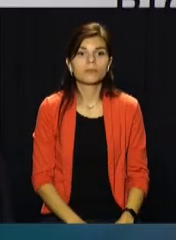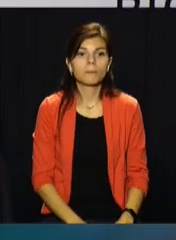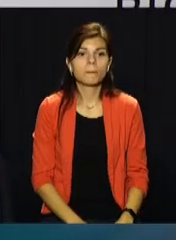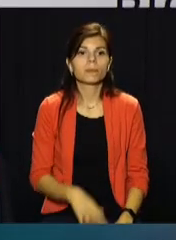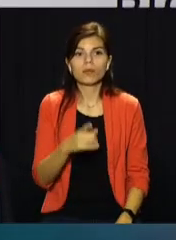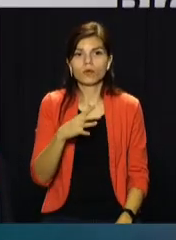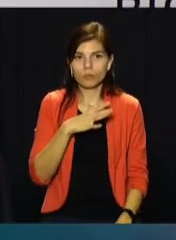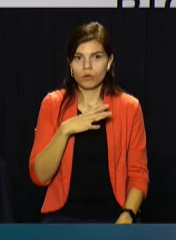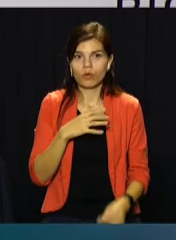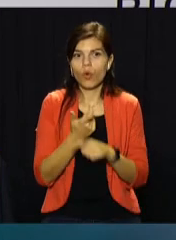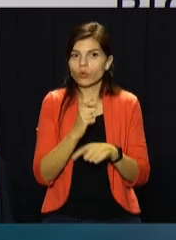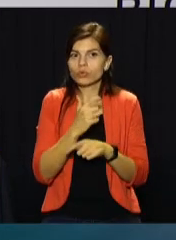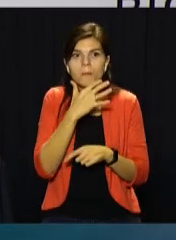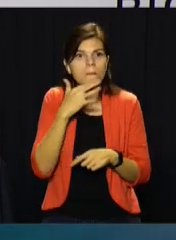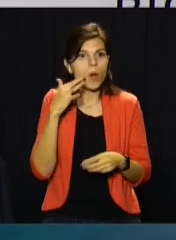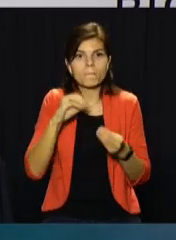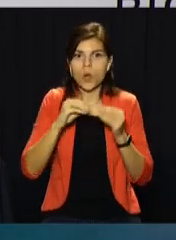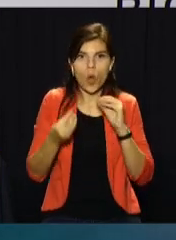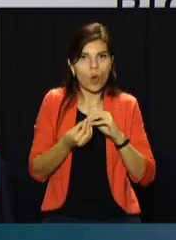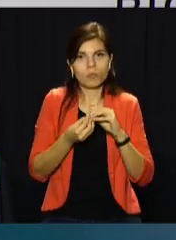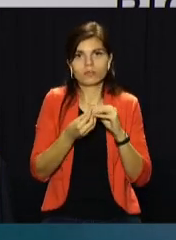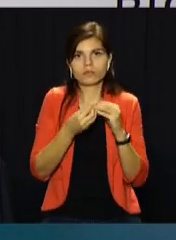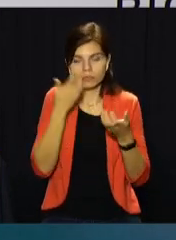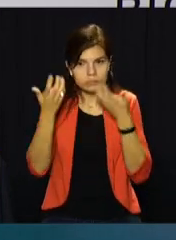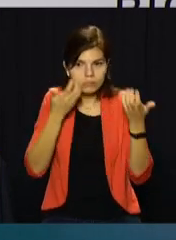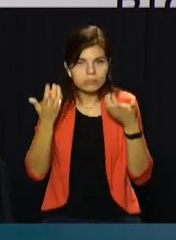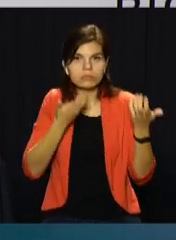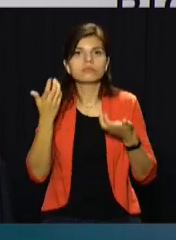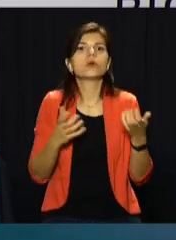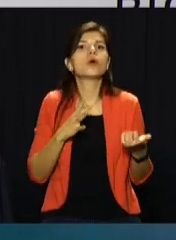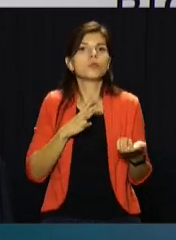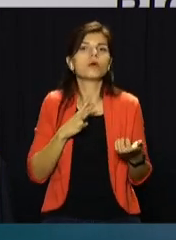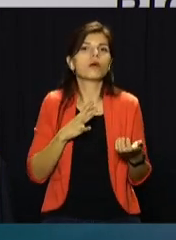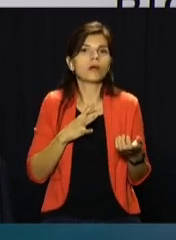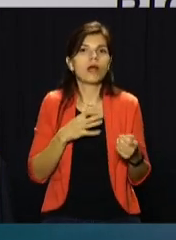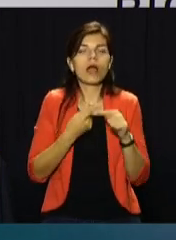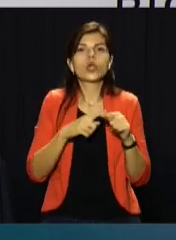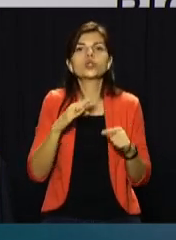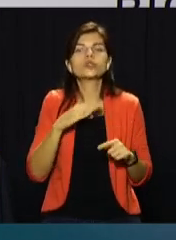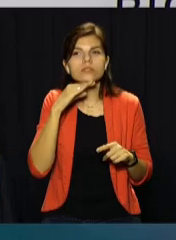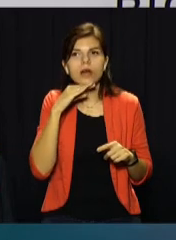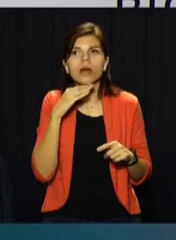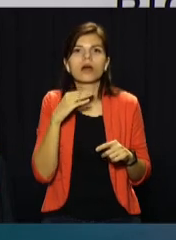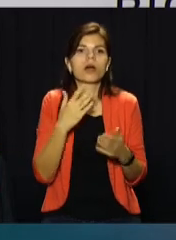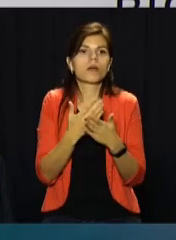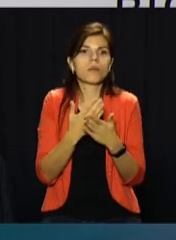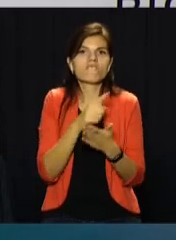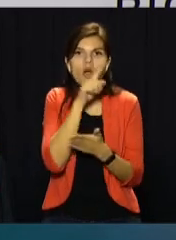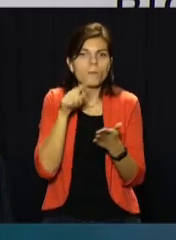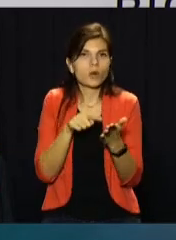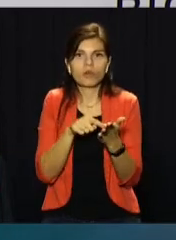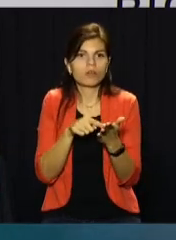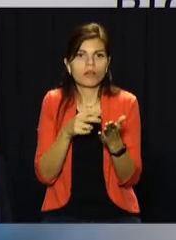з'ясовано дуже багато проблемних моментів. Зокрема, це достатньо неврегульовані питання